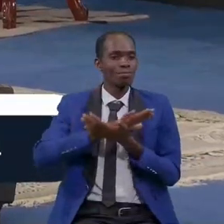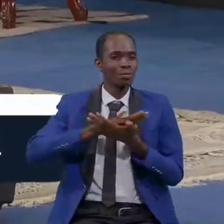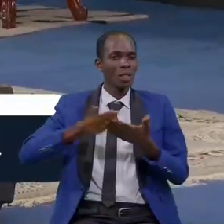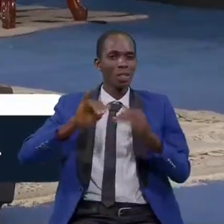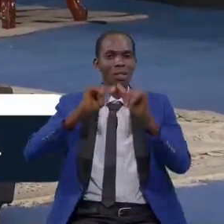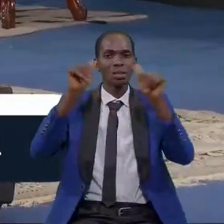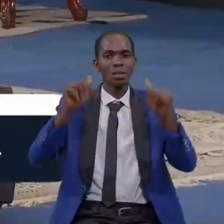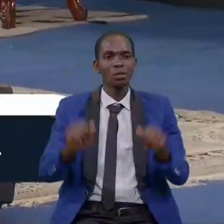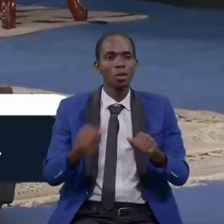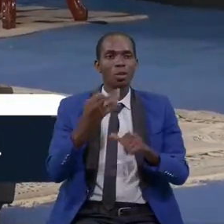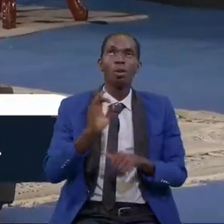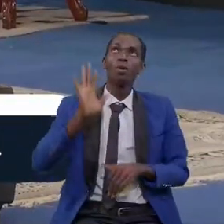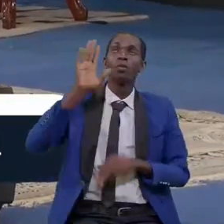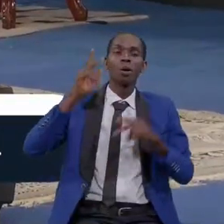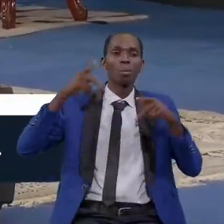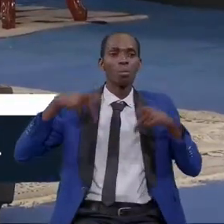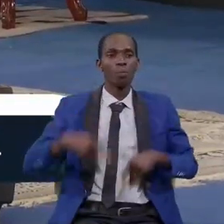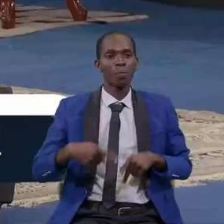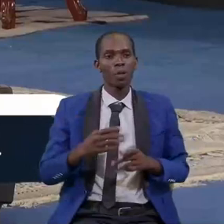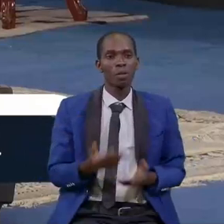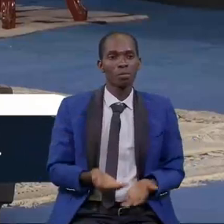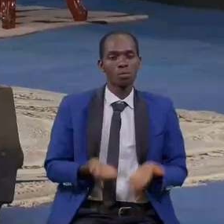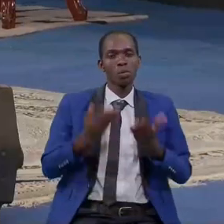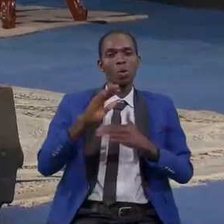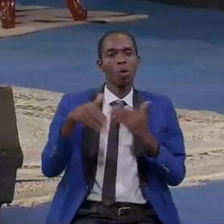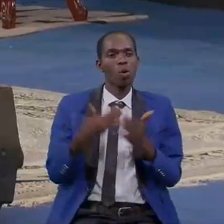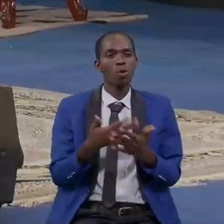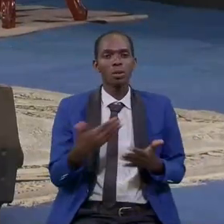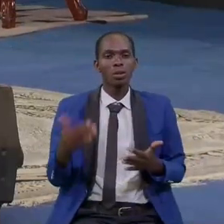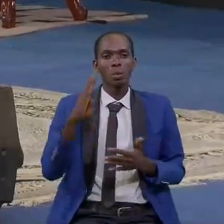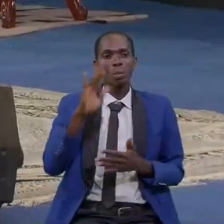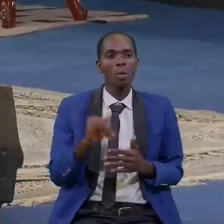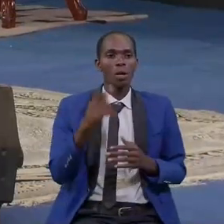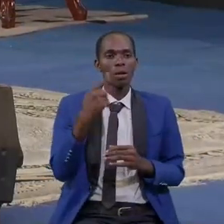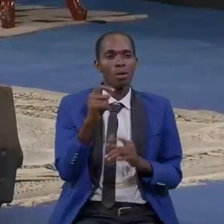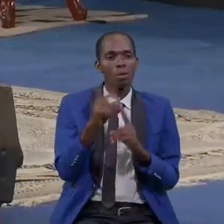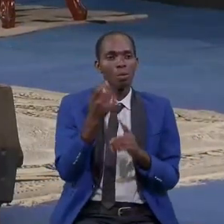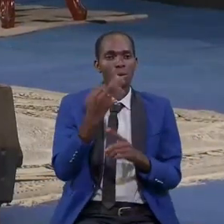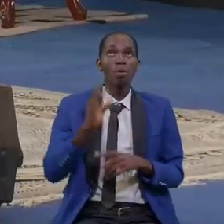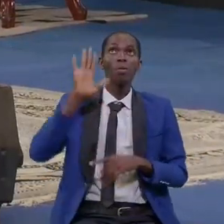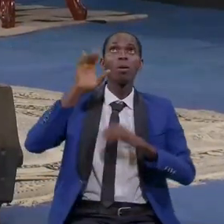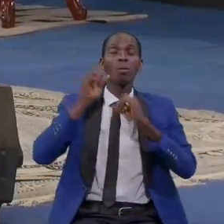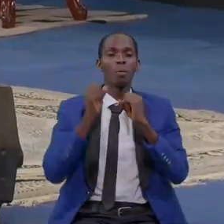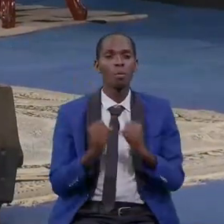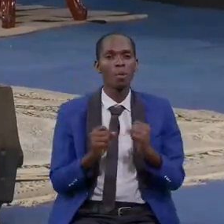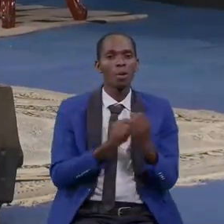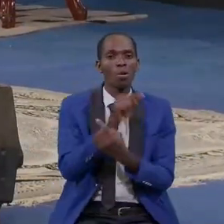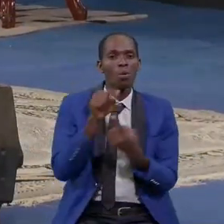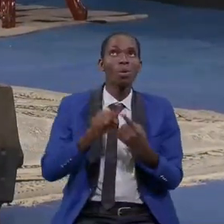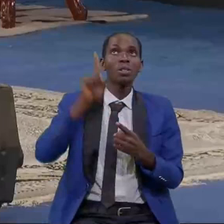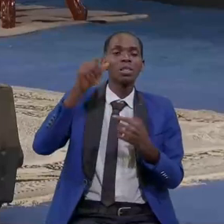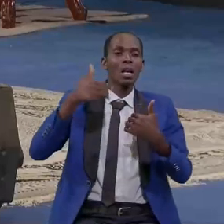et soutenant toutes choses par la parole, par sa parole puissante.